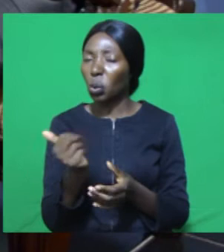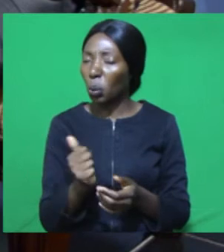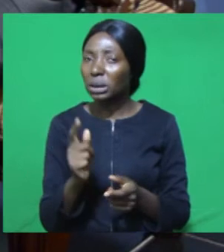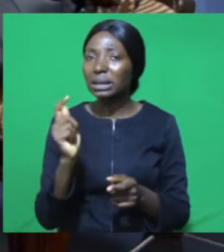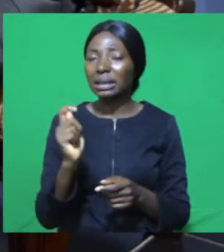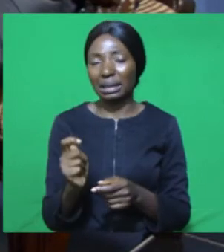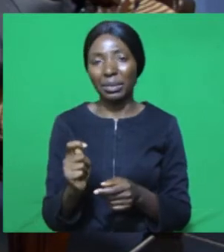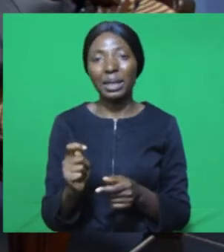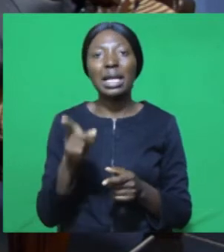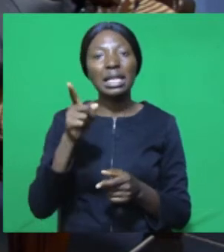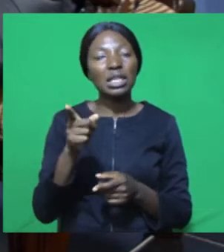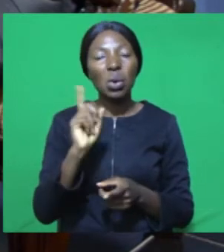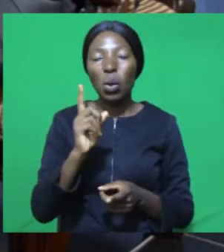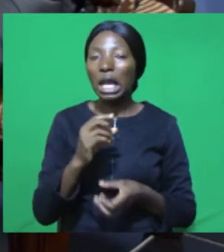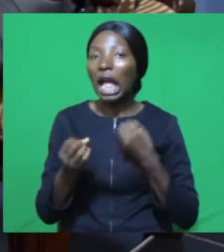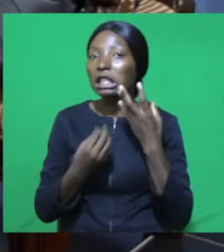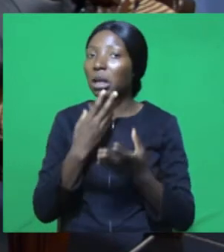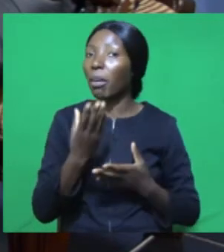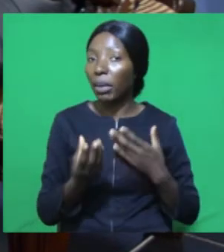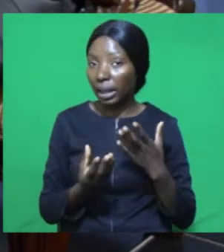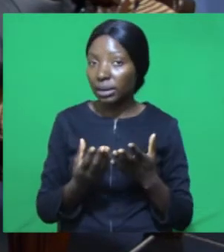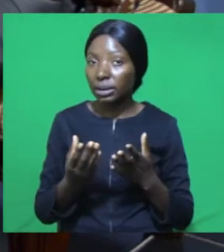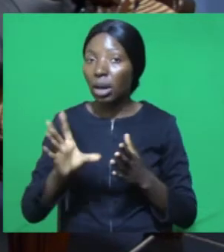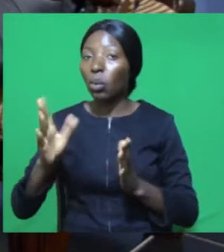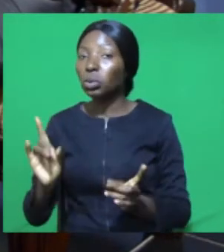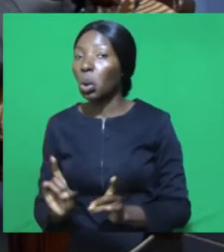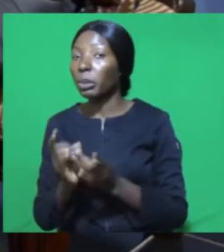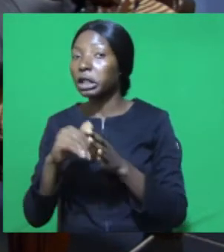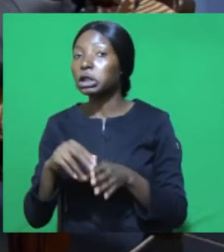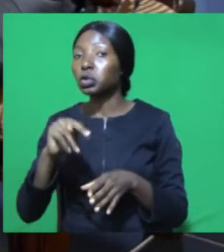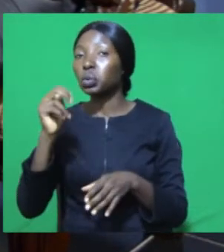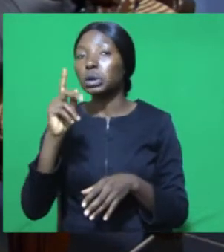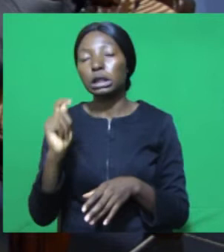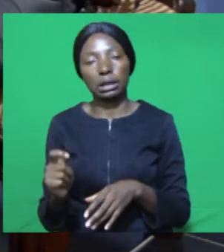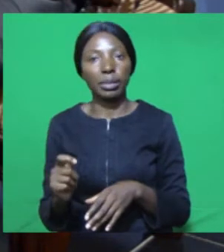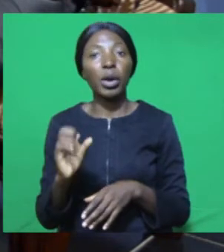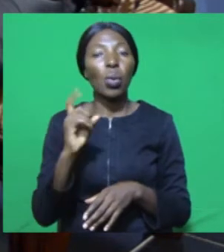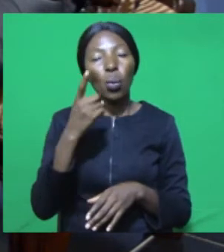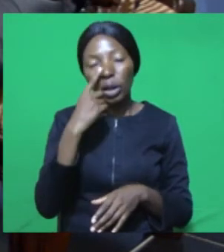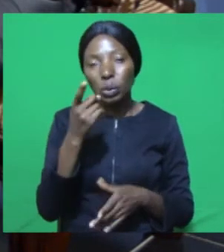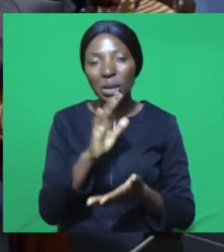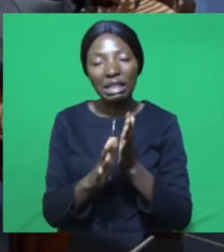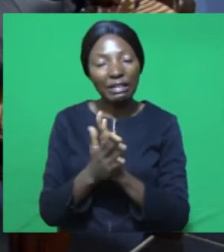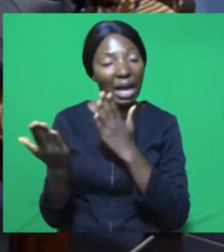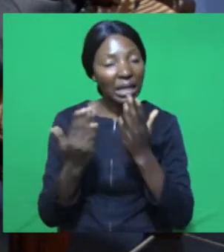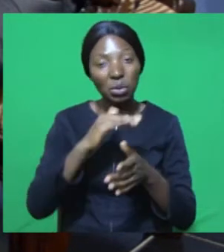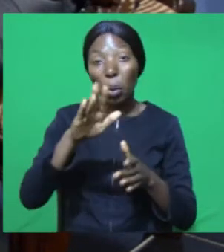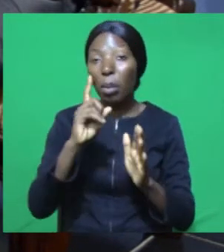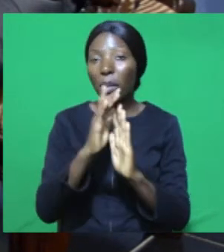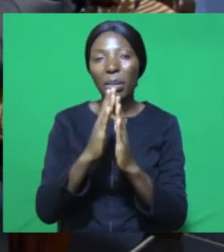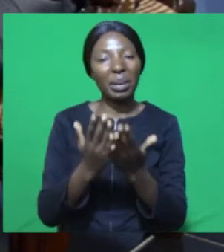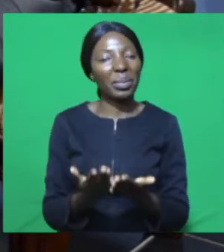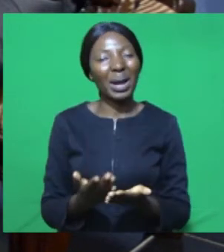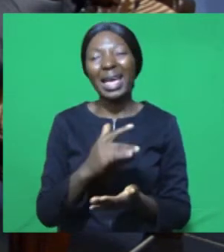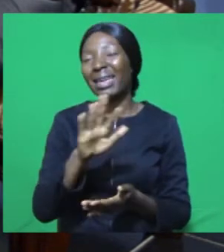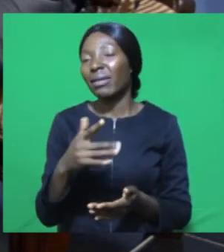Ndopakaumbirwa New Testament. Saka ukasadzidza Old Testament zvinhu zvizhinji muNew Testament zvinouya